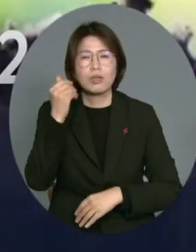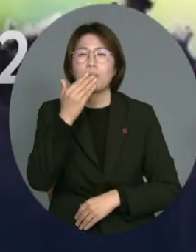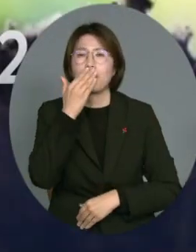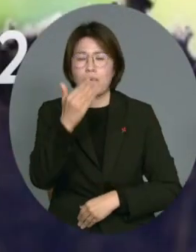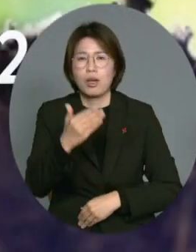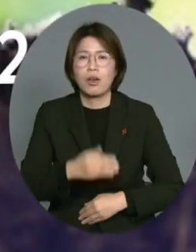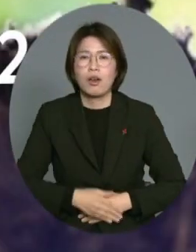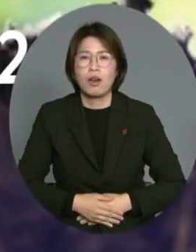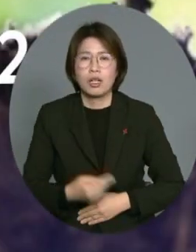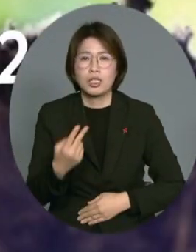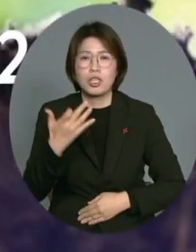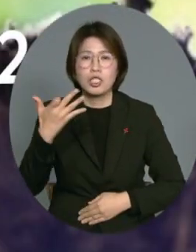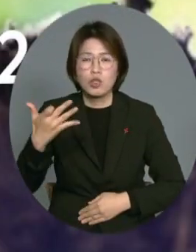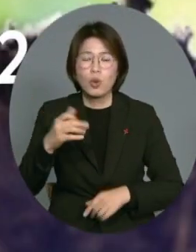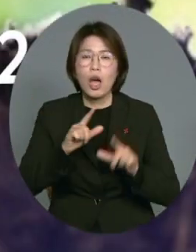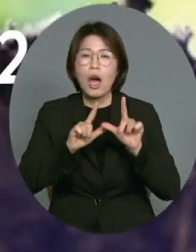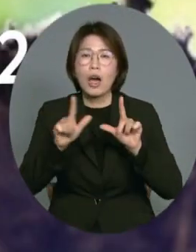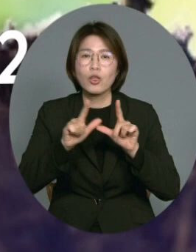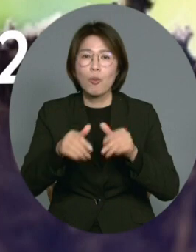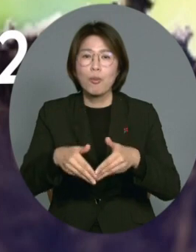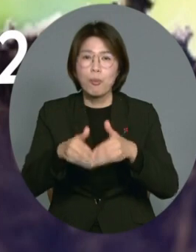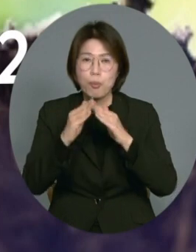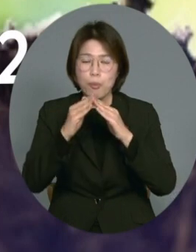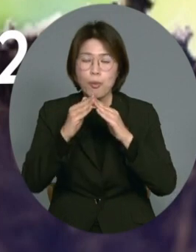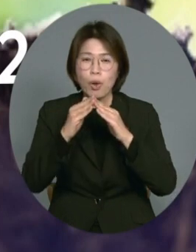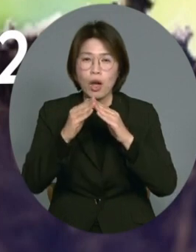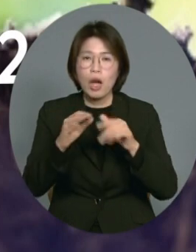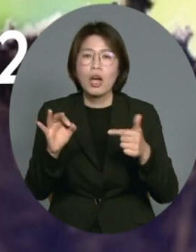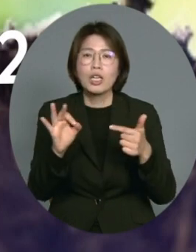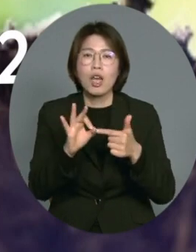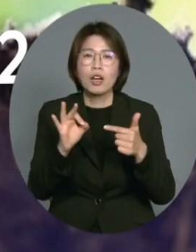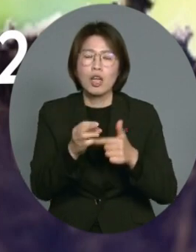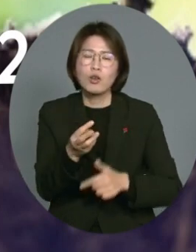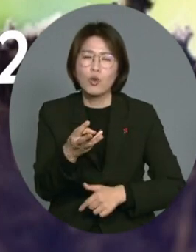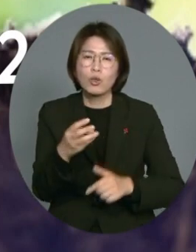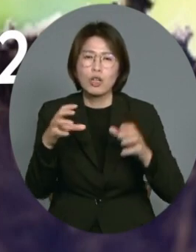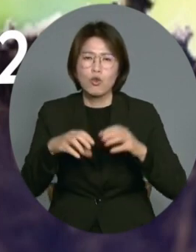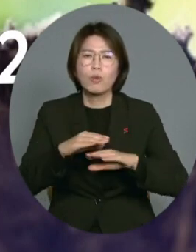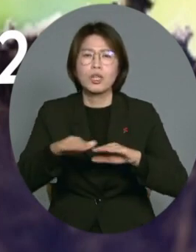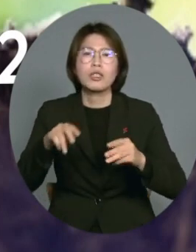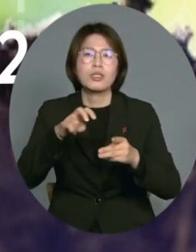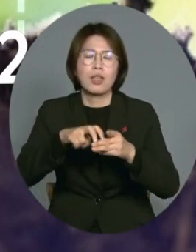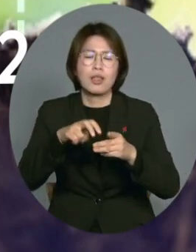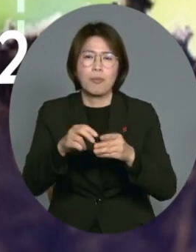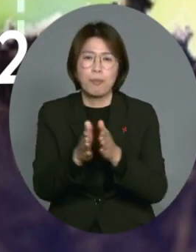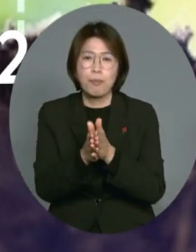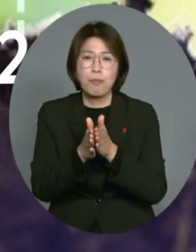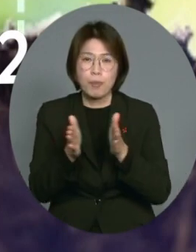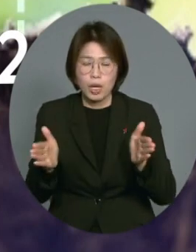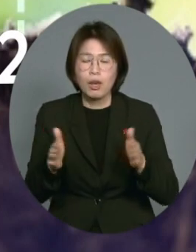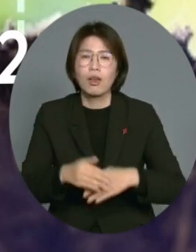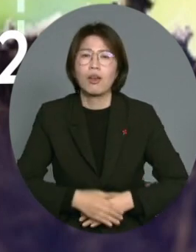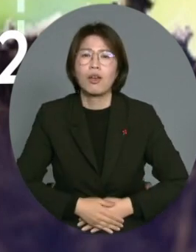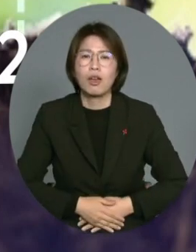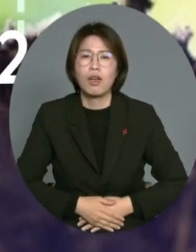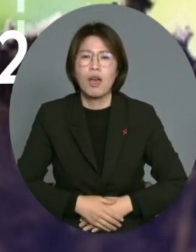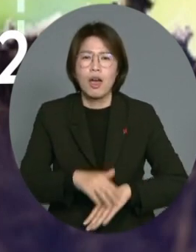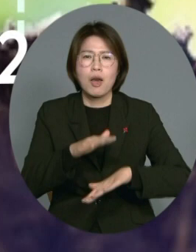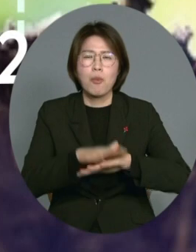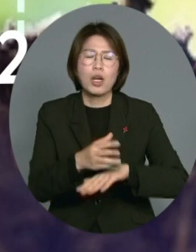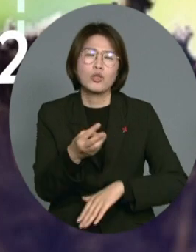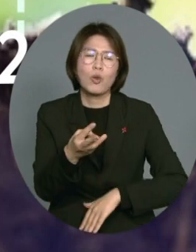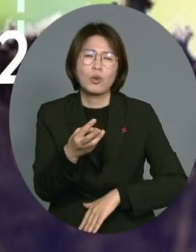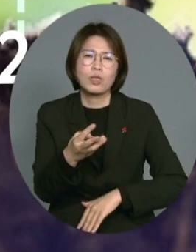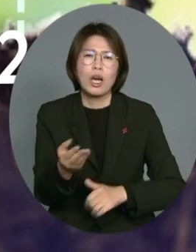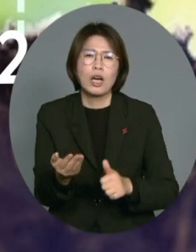그런 2019년 안동에 들어선 영남권 종자종합처리센터가 본격 가동되면서 밭작물 종자